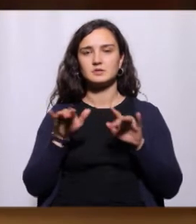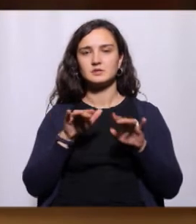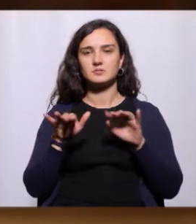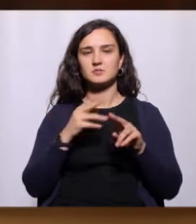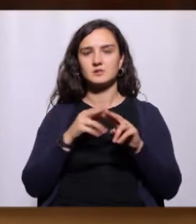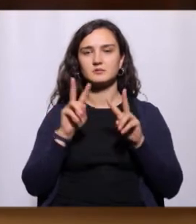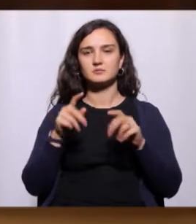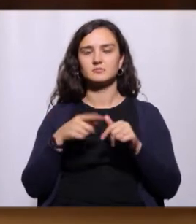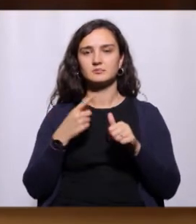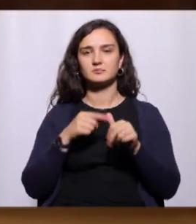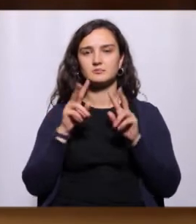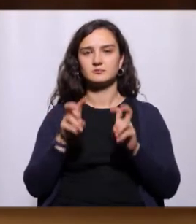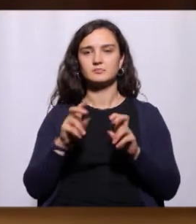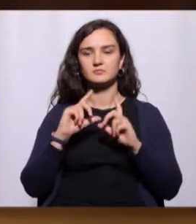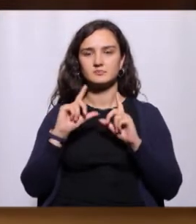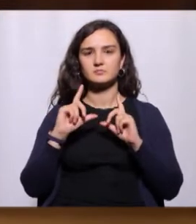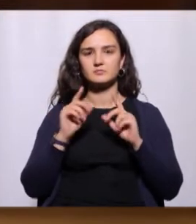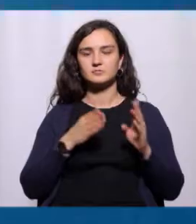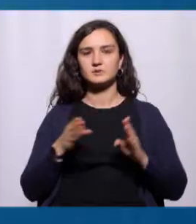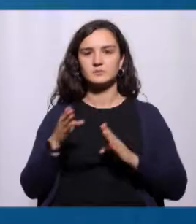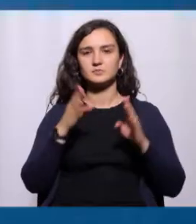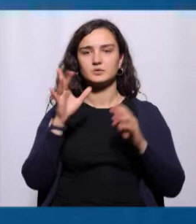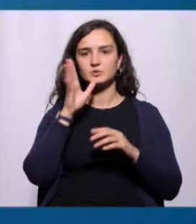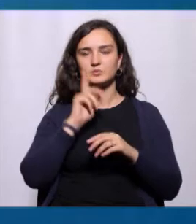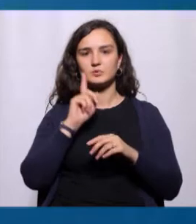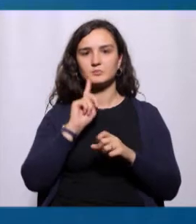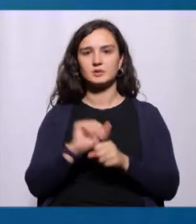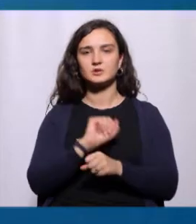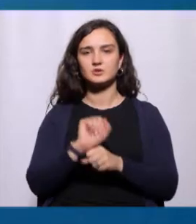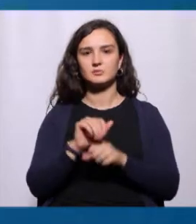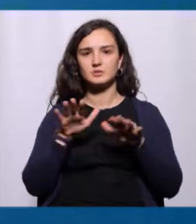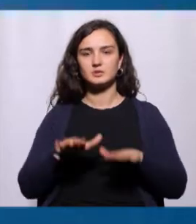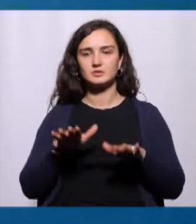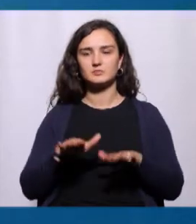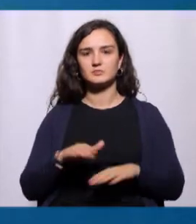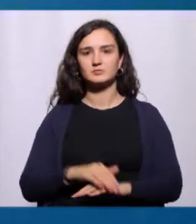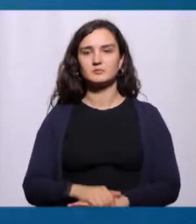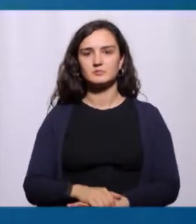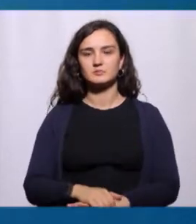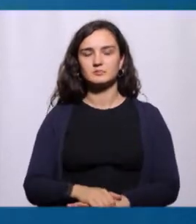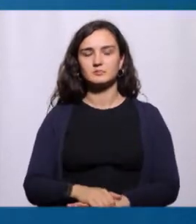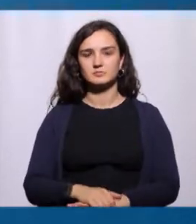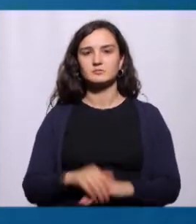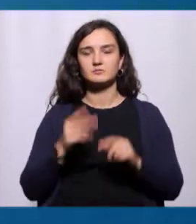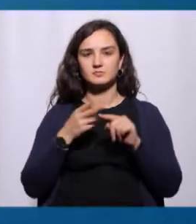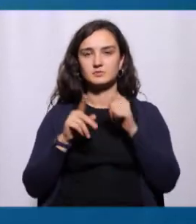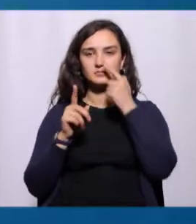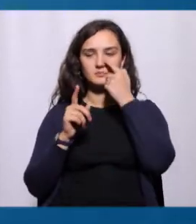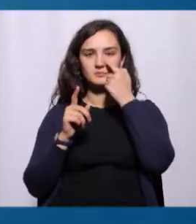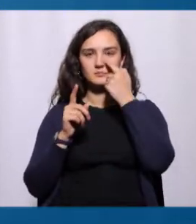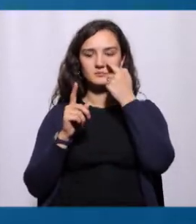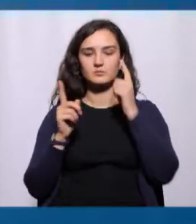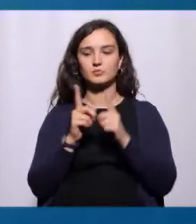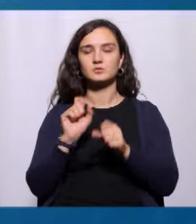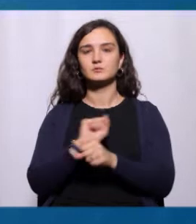Georgian, it means მგზავრობისას დროებით გასაჩერებელი ადგილი. A layover is a short